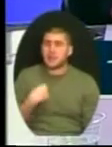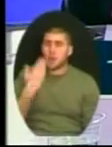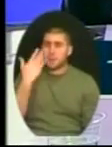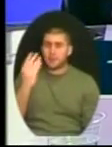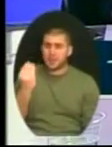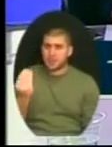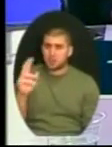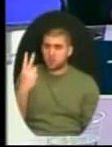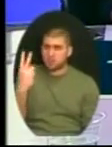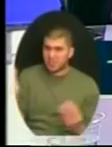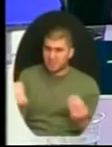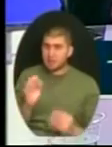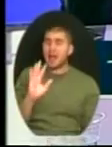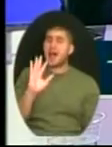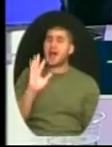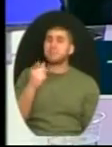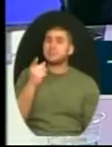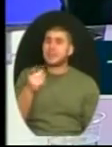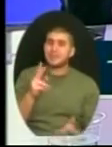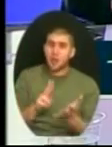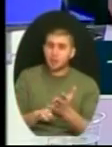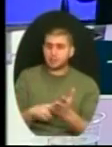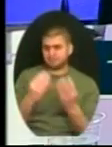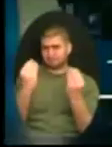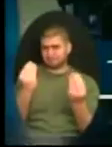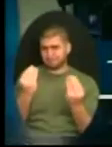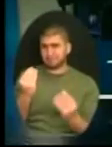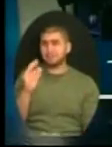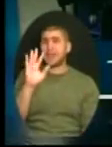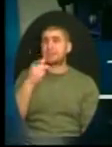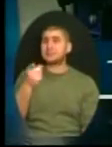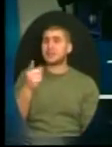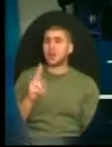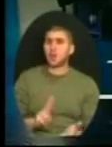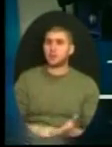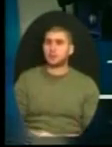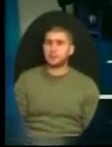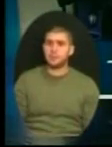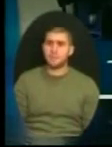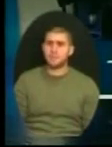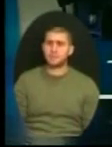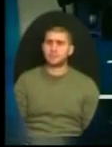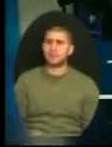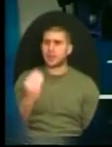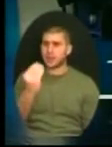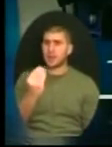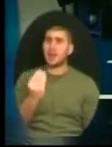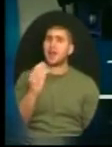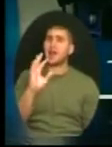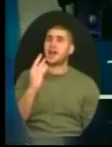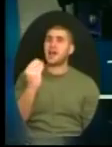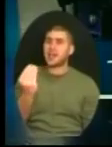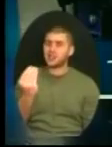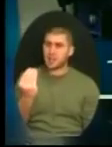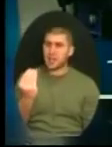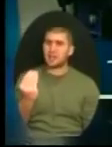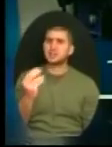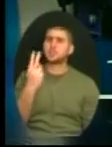רגע. יש שני דברים. אחד, האם זה נכון או לא נכון? האם זה נכון? רק רגע. רגע.